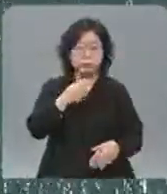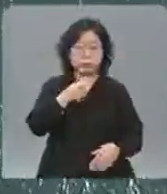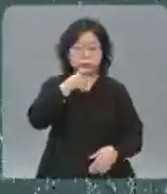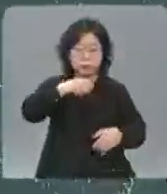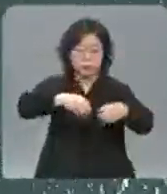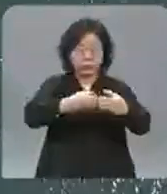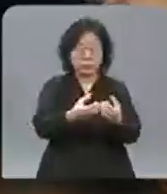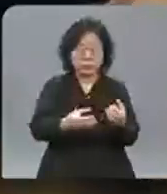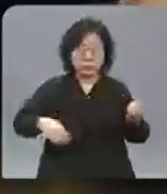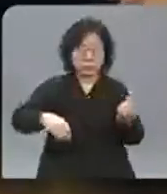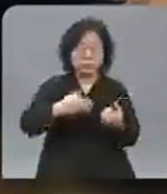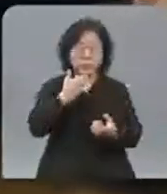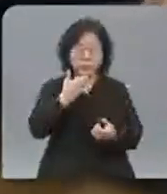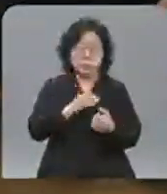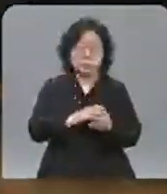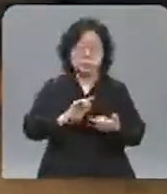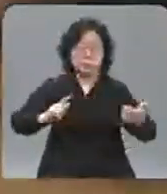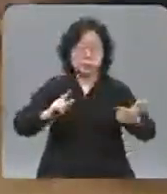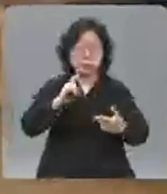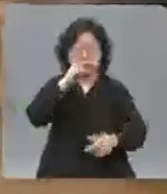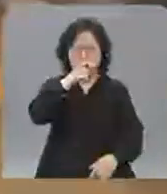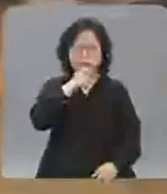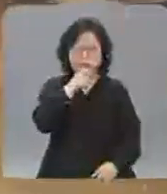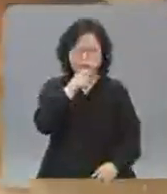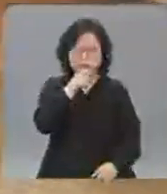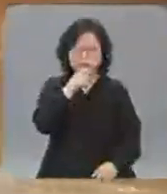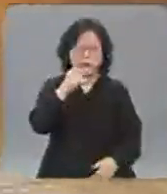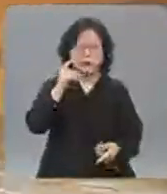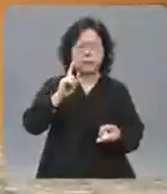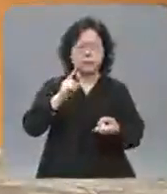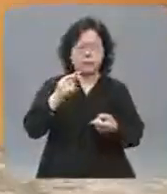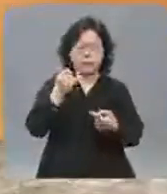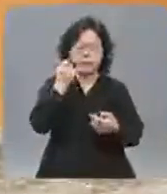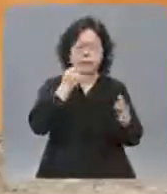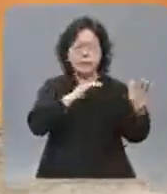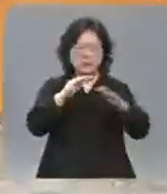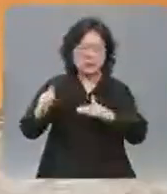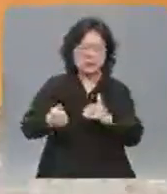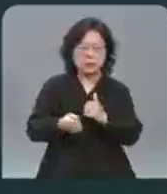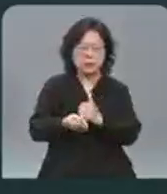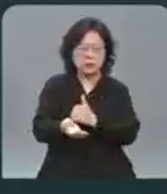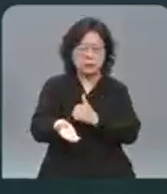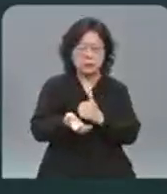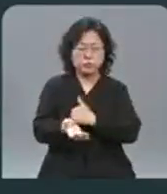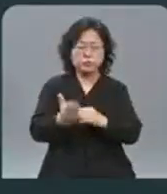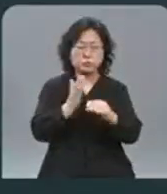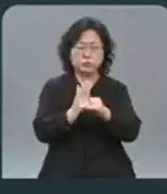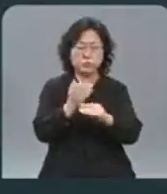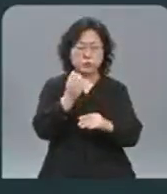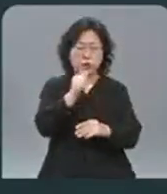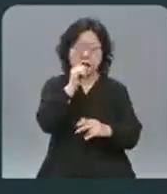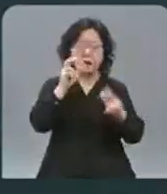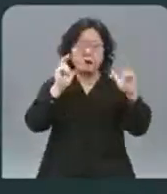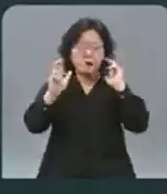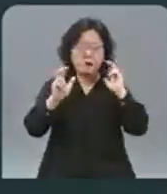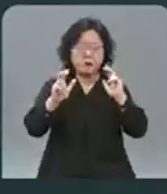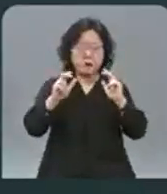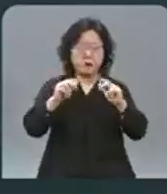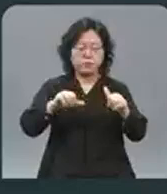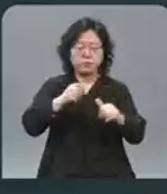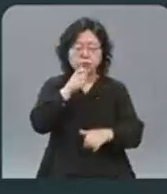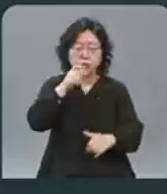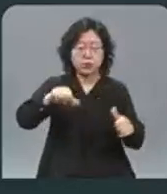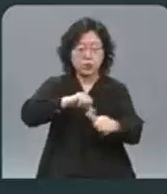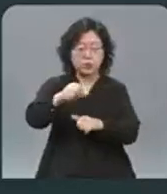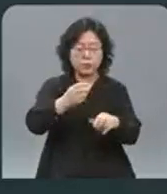배수로도 없습니다. 각종 폐수가 그대로 바다로 흘러들어갈 수 있는 구조입니다. 광양제철소는